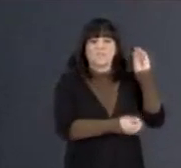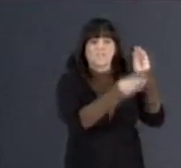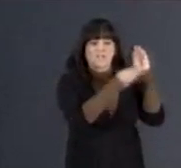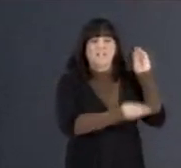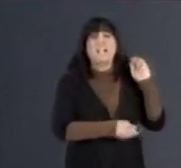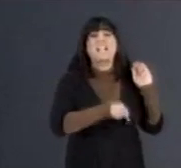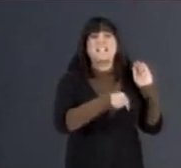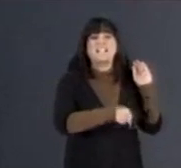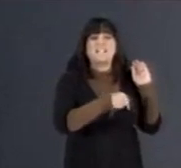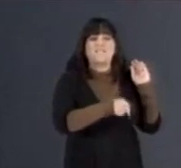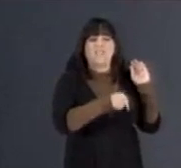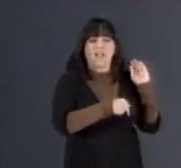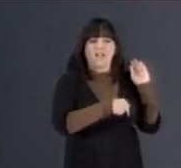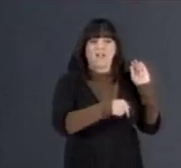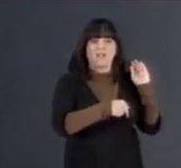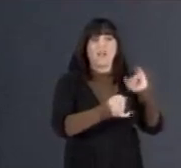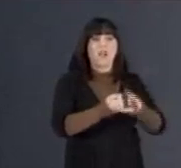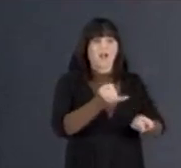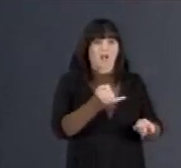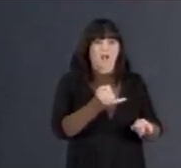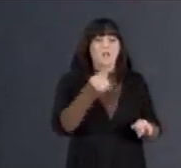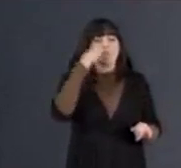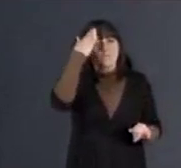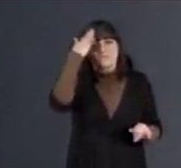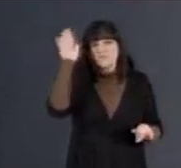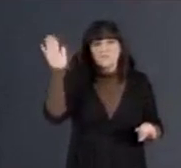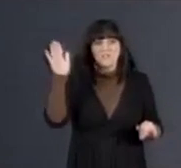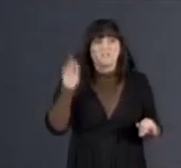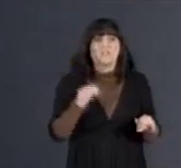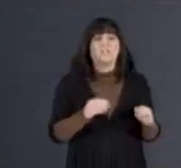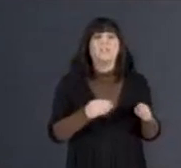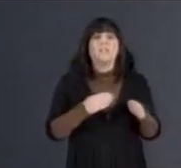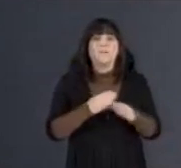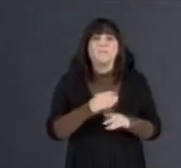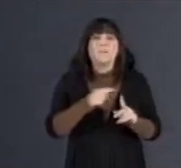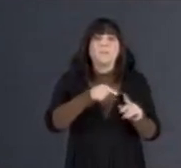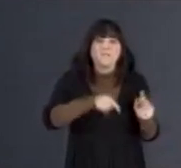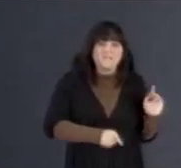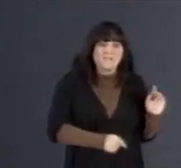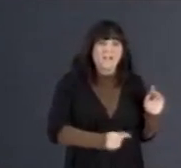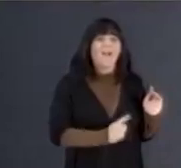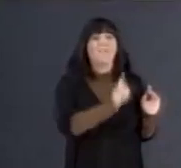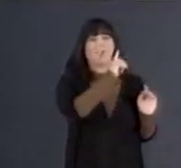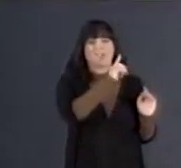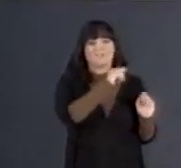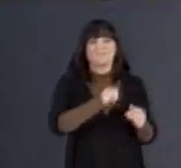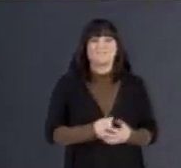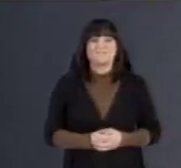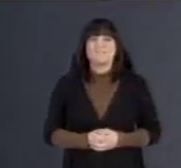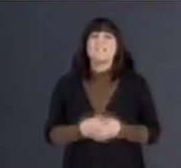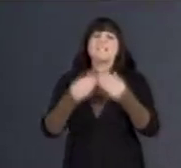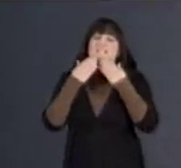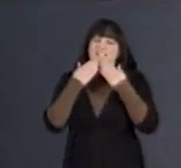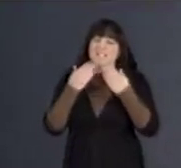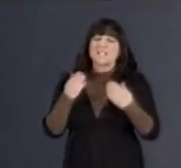s-fennet. tiħi veri matanxal kom fejtinti l-fuqt i-dawmin fuqa l-sfer i b-dawmin sfer għal fuqa. Malla, emmek nir